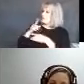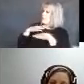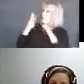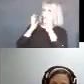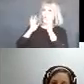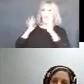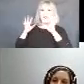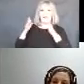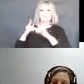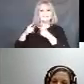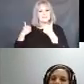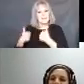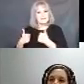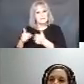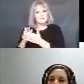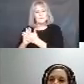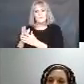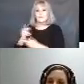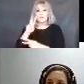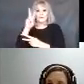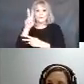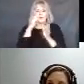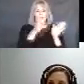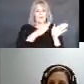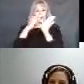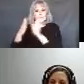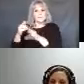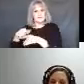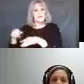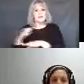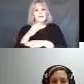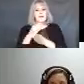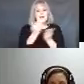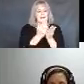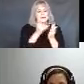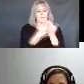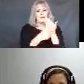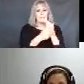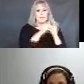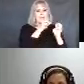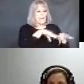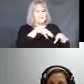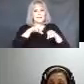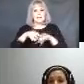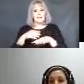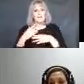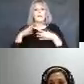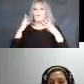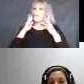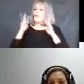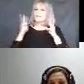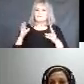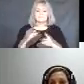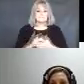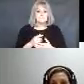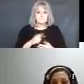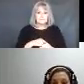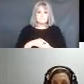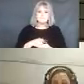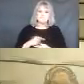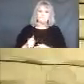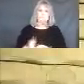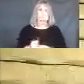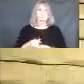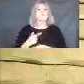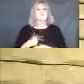Yes. Ja. Oké, okay, well done. Kan jy glo, dis twee hoofstukke. Twee hoofstukke uit Handelinge uit. Well